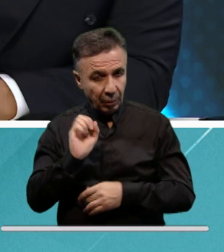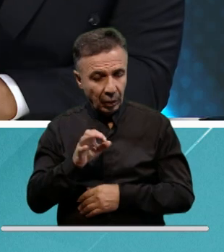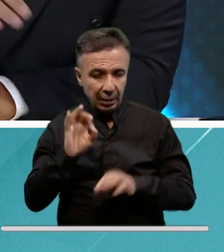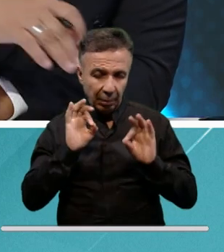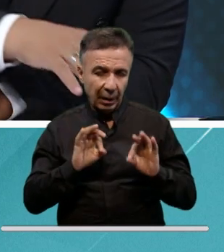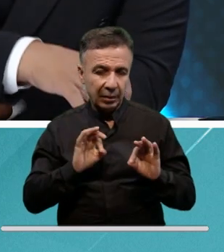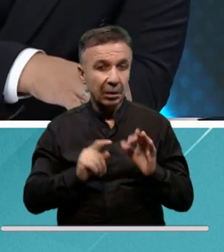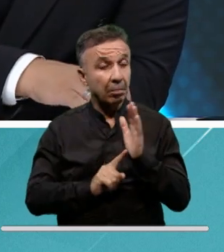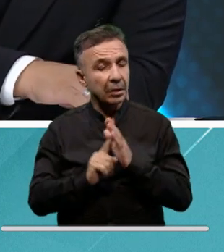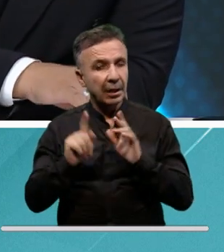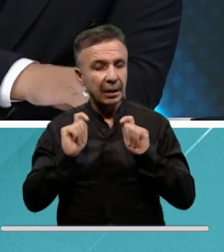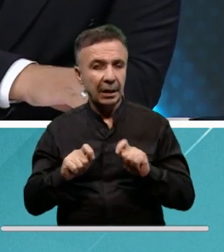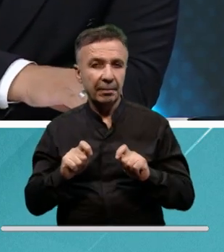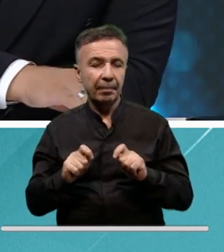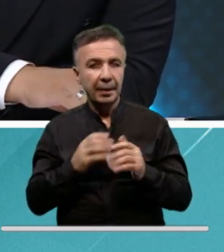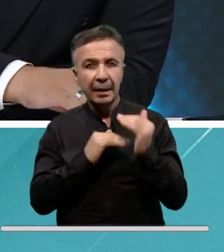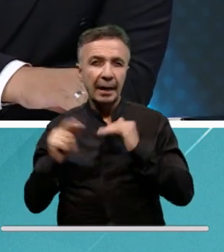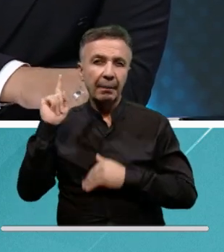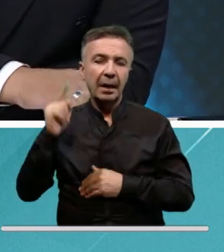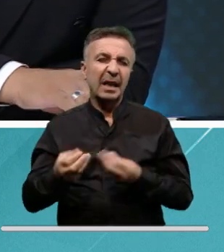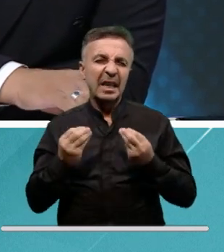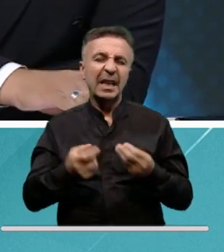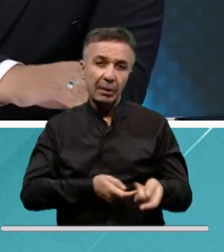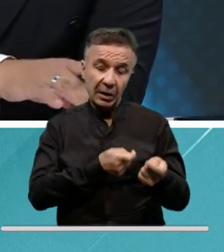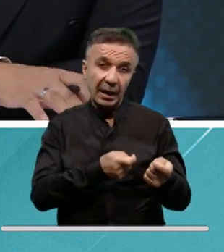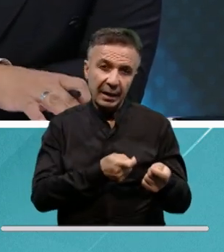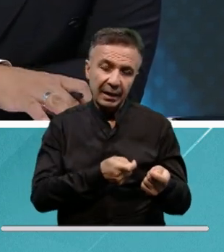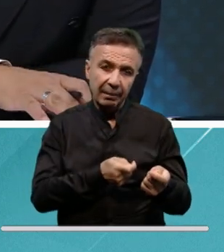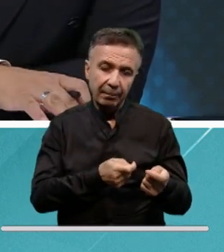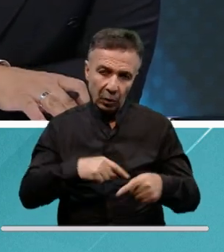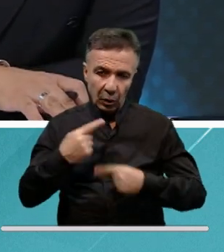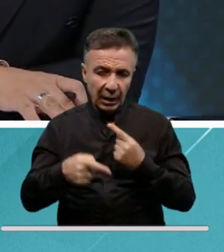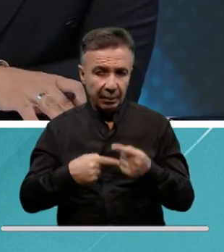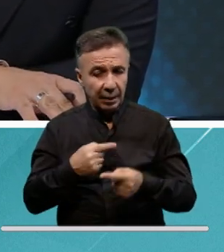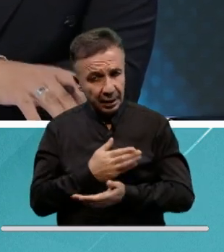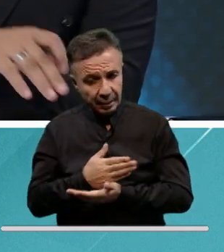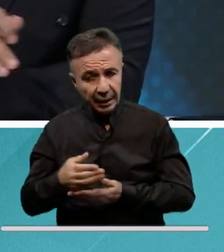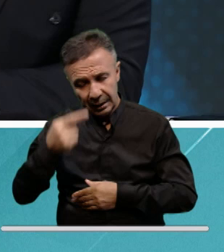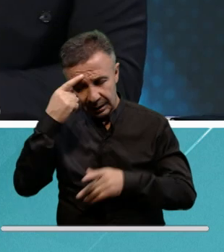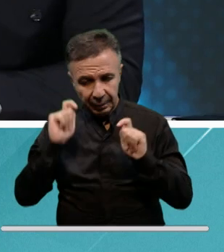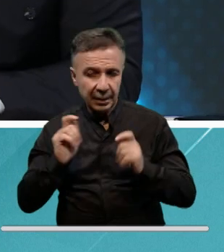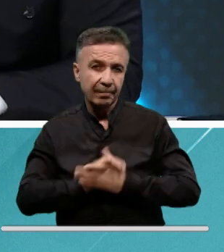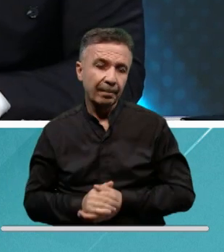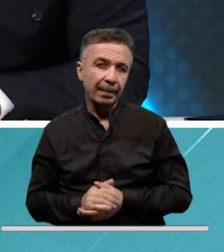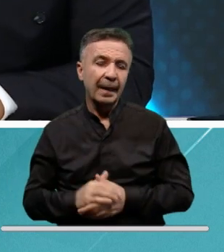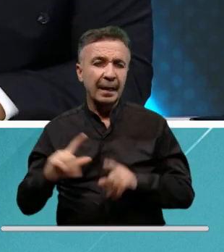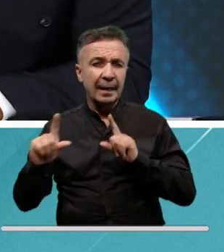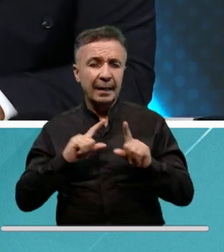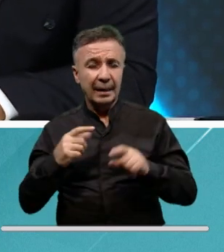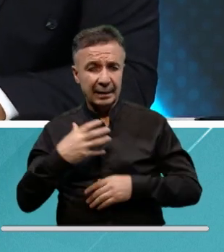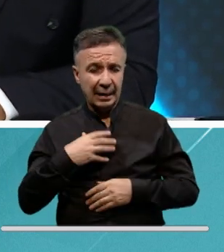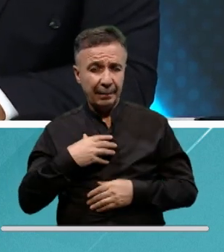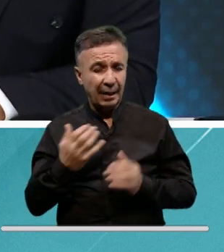başarılar diliyoruz Cenabı Allah iyi bir eğitim dönemi geçirmeyi nasip etsin Mehmet Bey şöyle de miş ihtiyaç sahibi